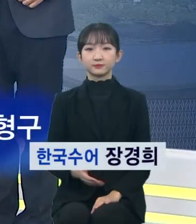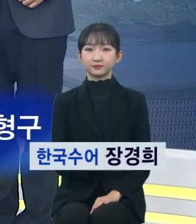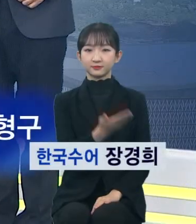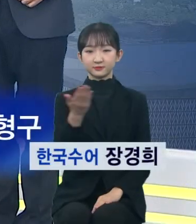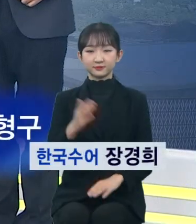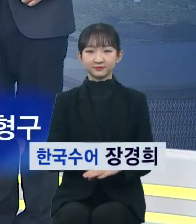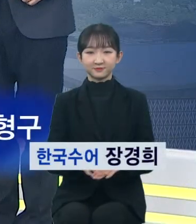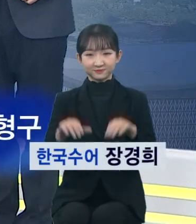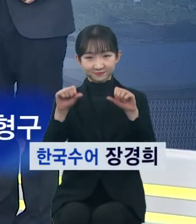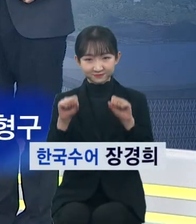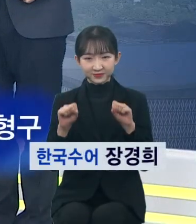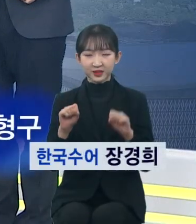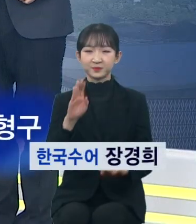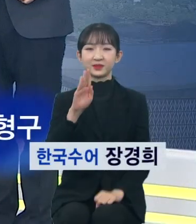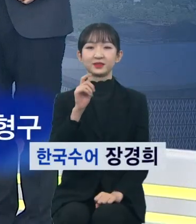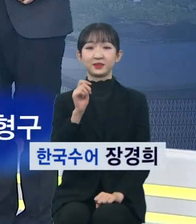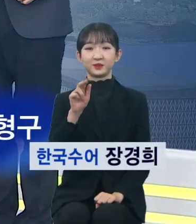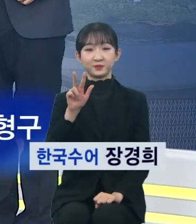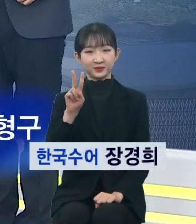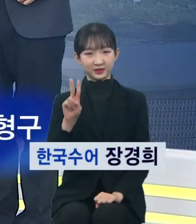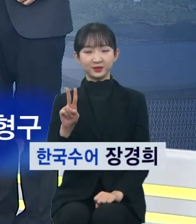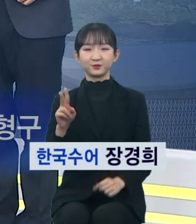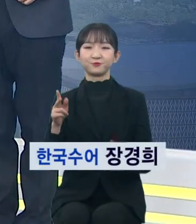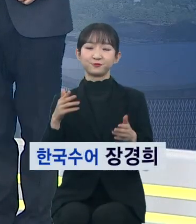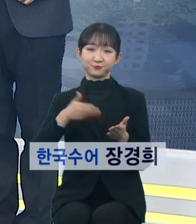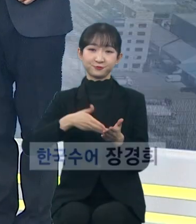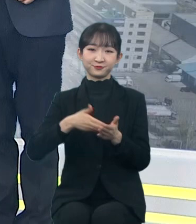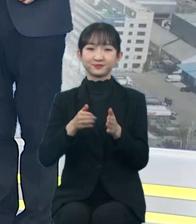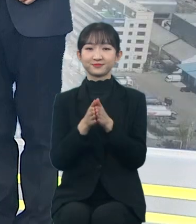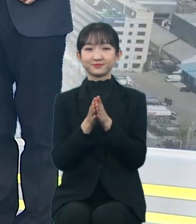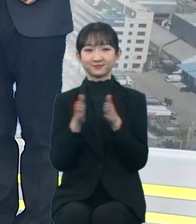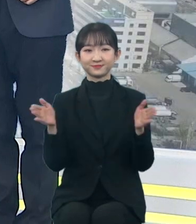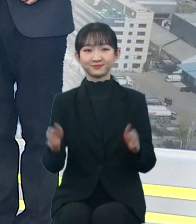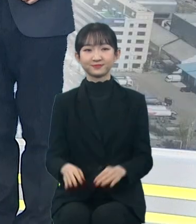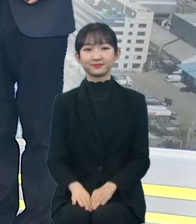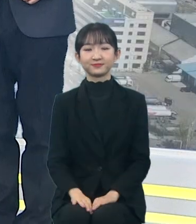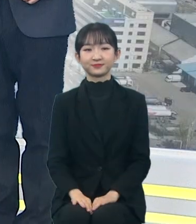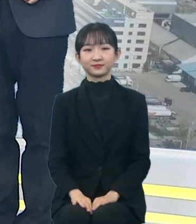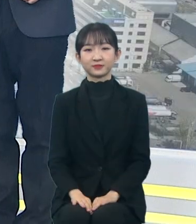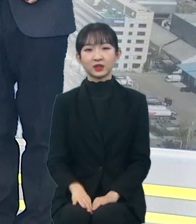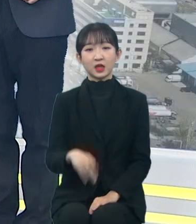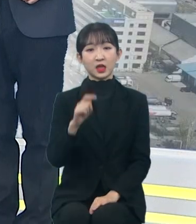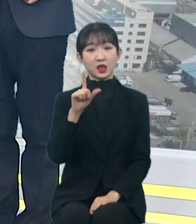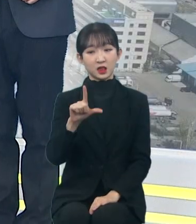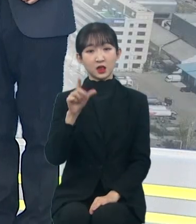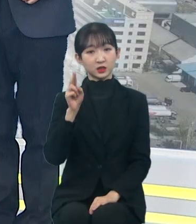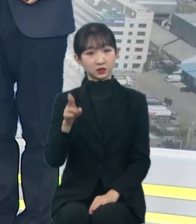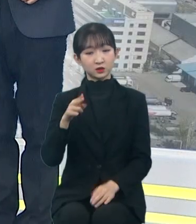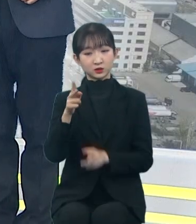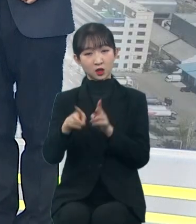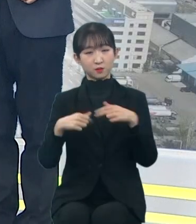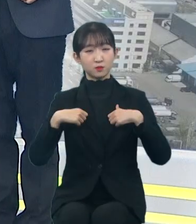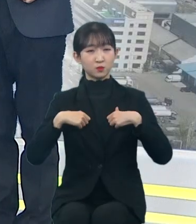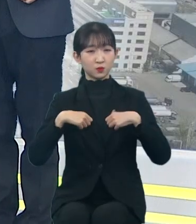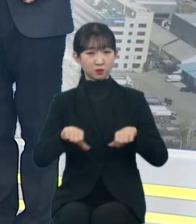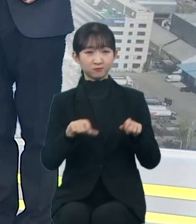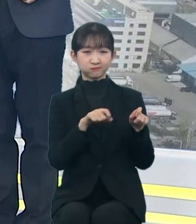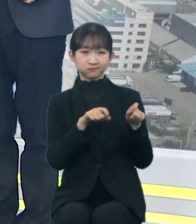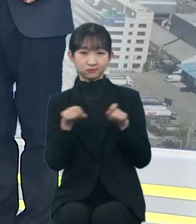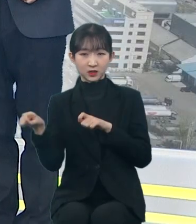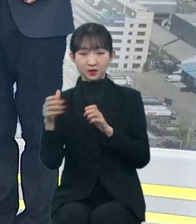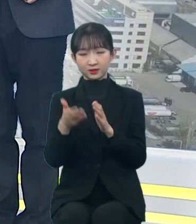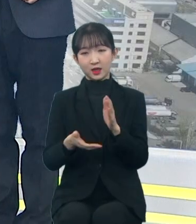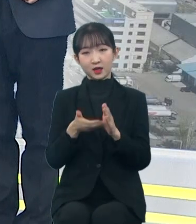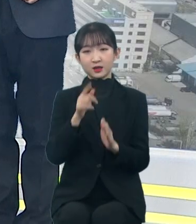시청자 여러분 안녕하십니까? BTV 주간종합 뉴스입니다. LH의 사업 포기로 좌초위기에 몰렸던 내항